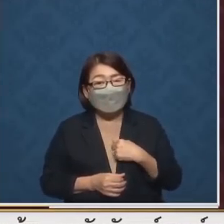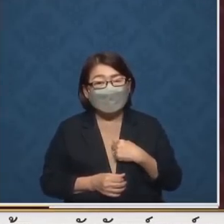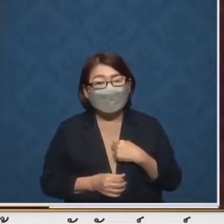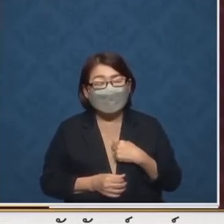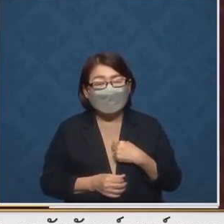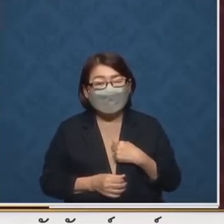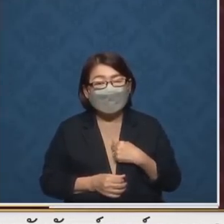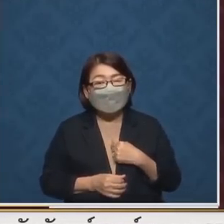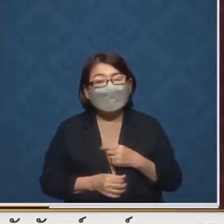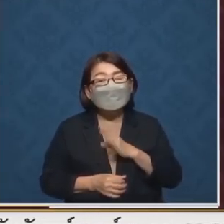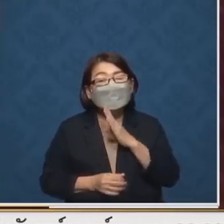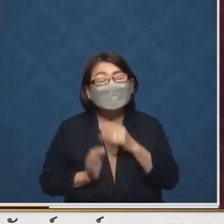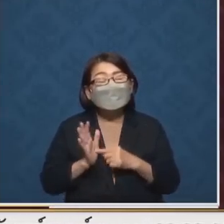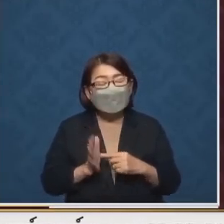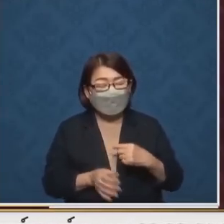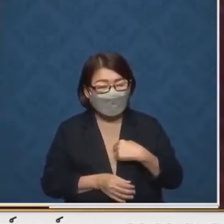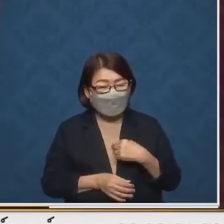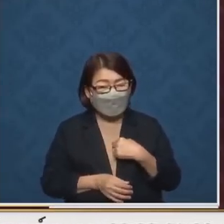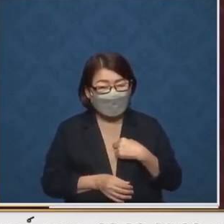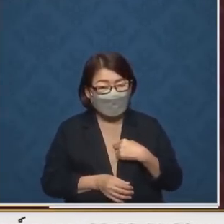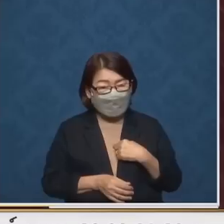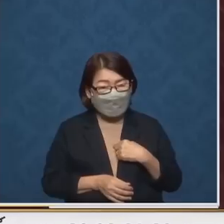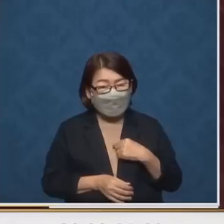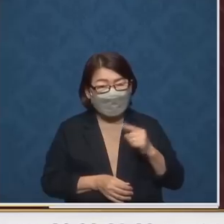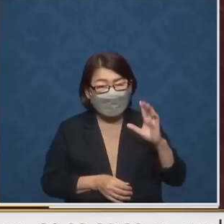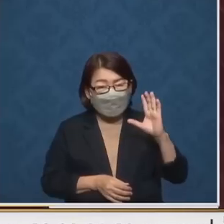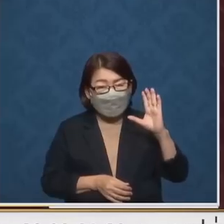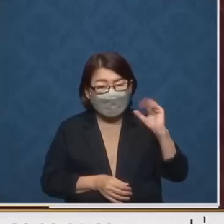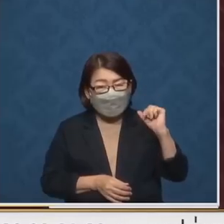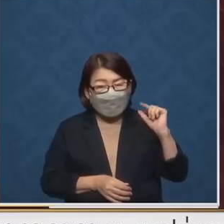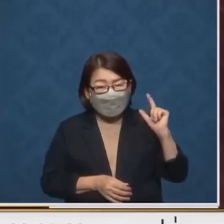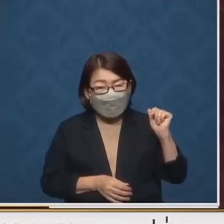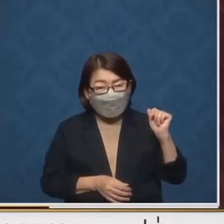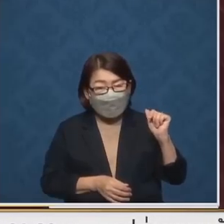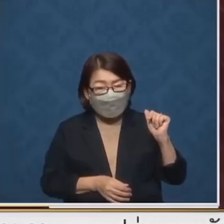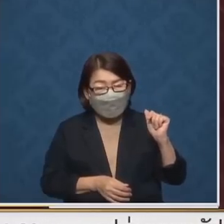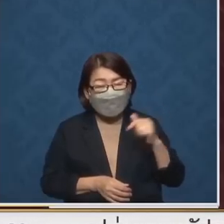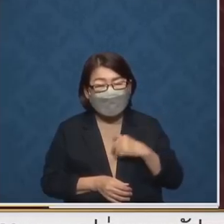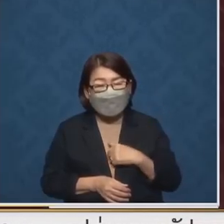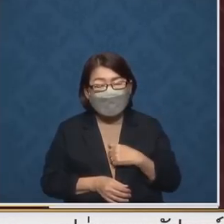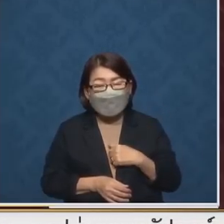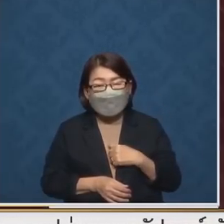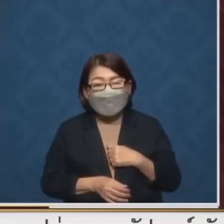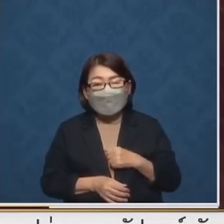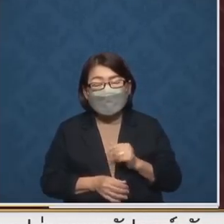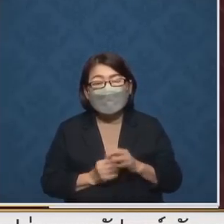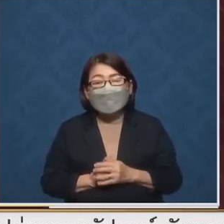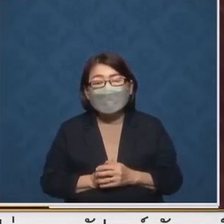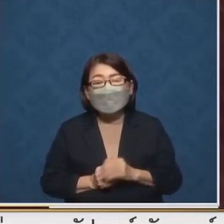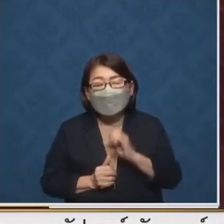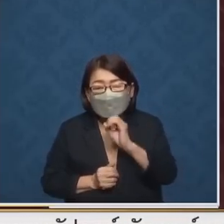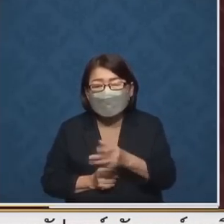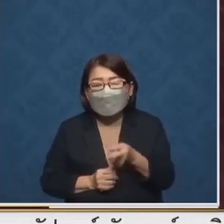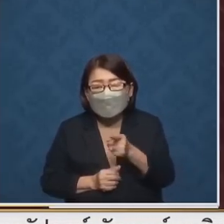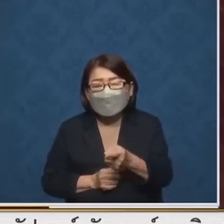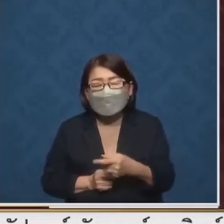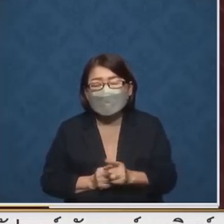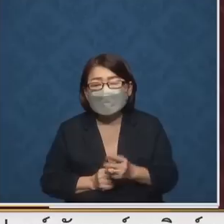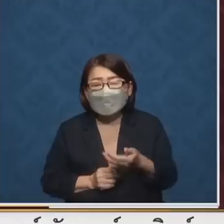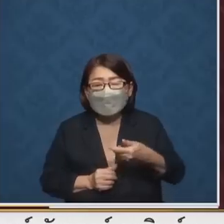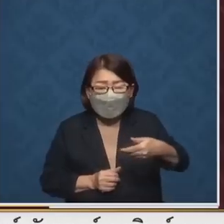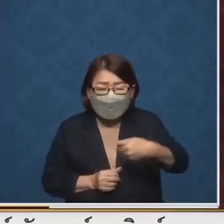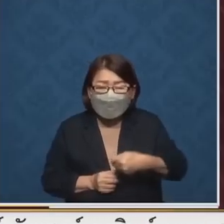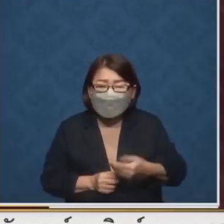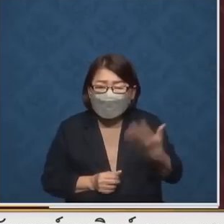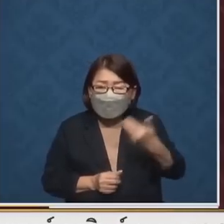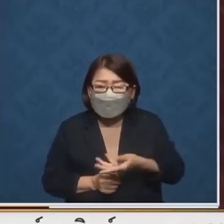บผมจะบอกว่า โทษนะครับ เป็นผู้ปกครองผลเอกประยุติเผมจะทำวาก็ของเก่าเอไปยังใช้ไม่หมดเลย มาขออะไรอ